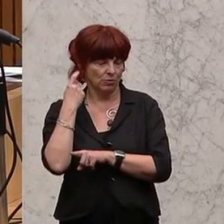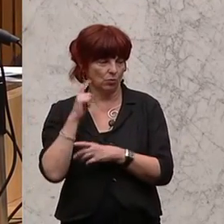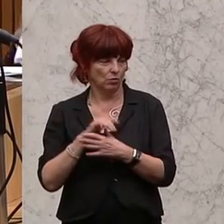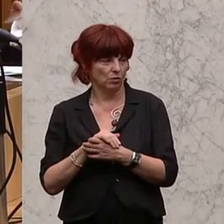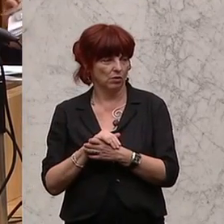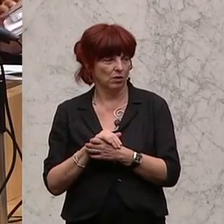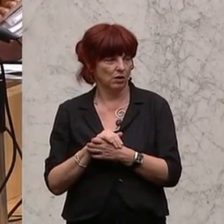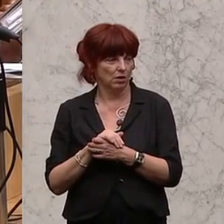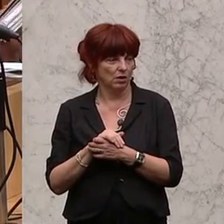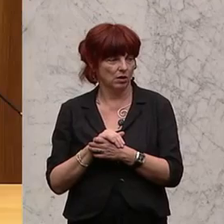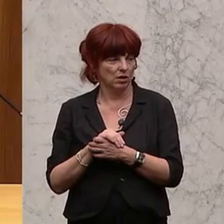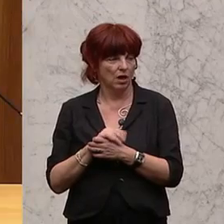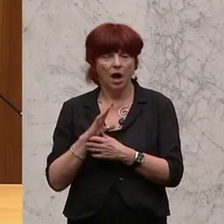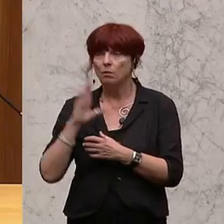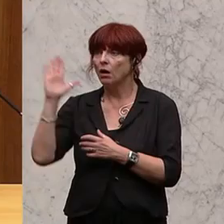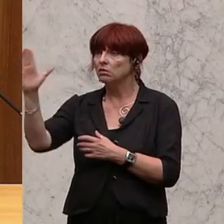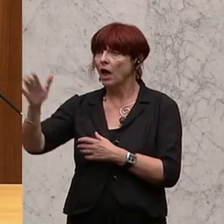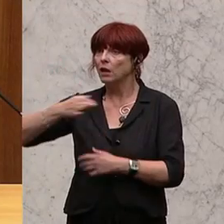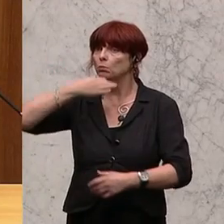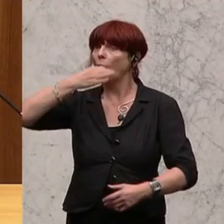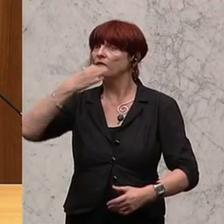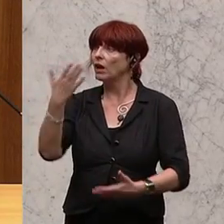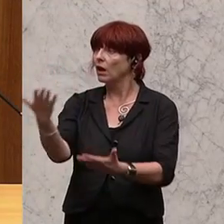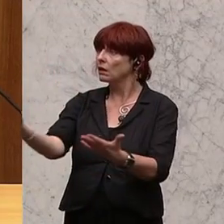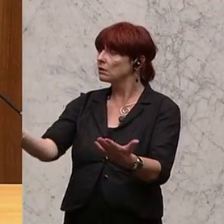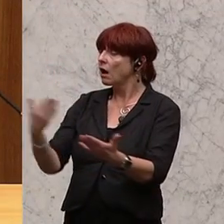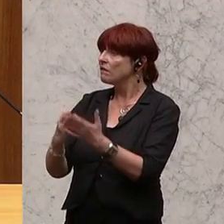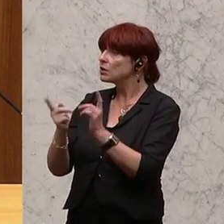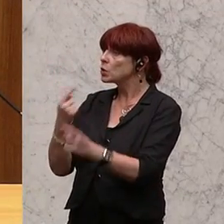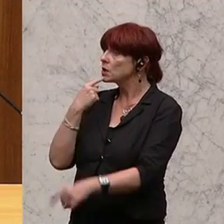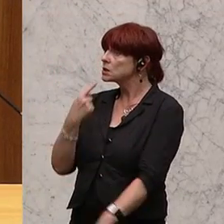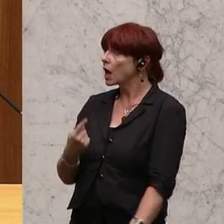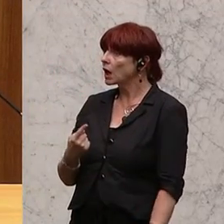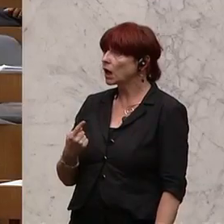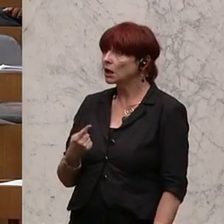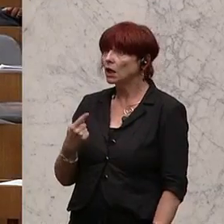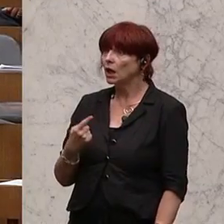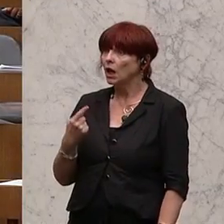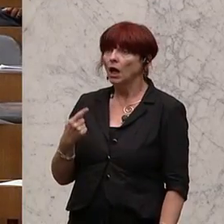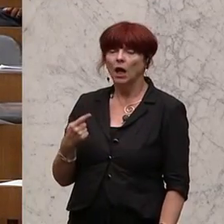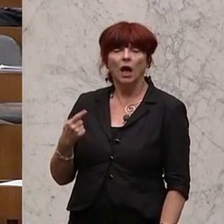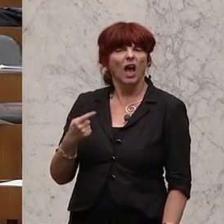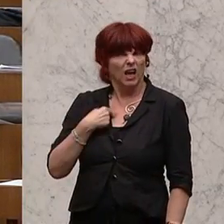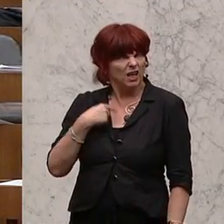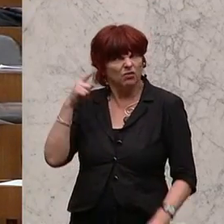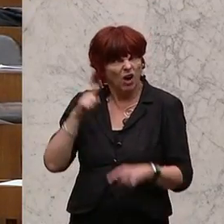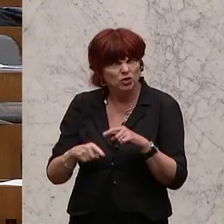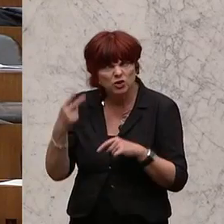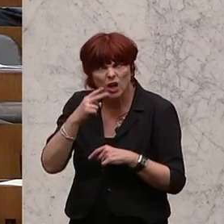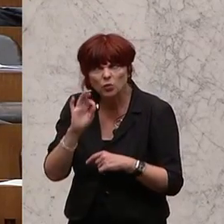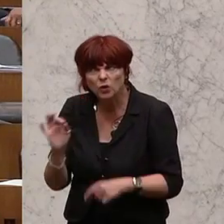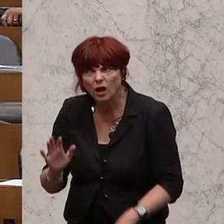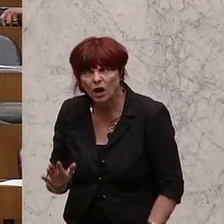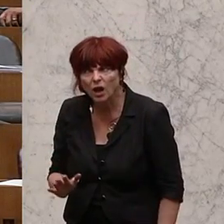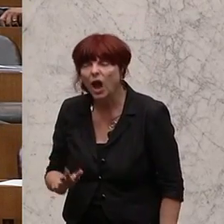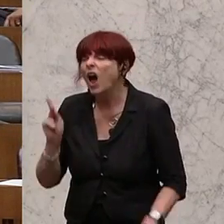der, ja, es ist ja euer Messias, was soll ich sagen? Der Sebastian Kurz ist euer Messias, oder habe ich da was falsch verstanden? Der